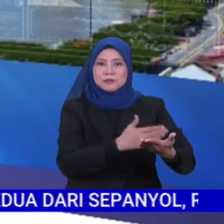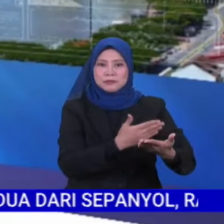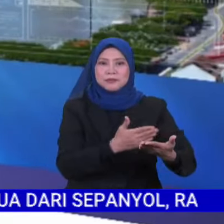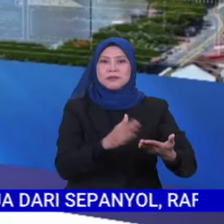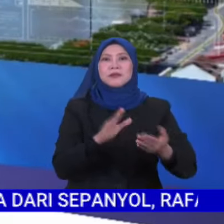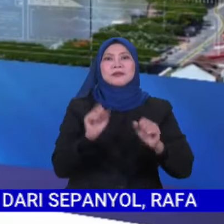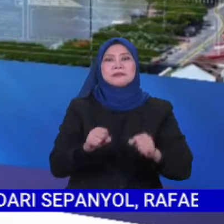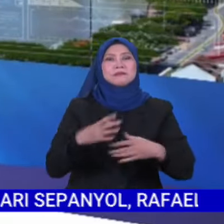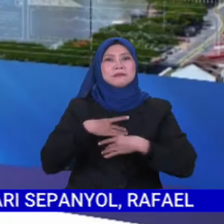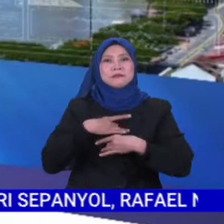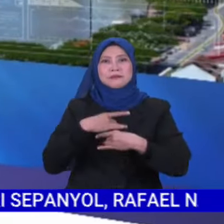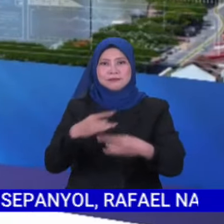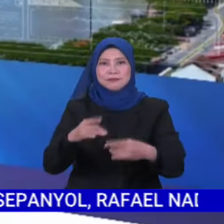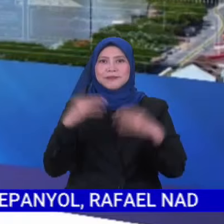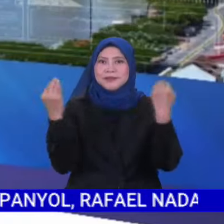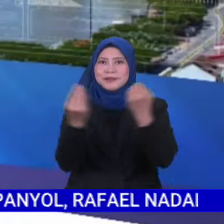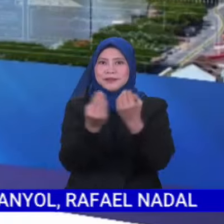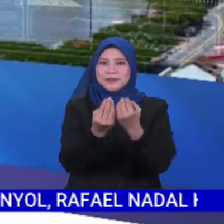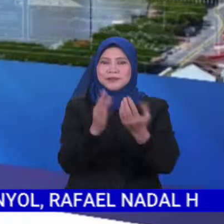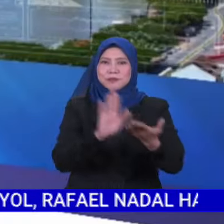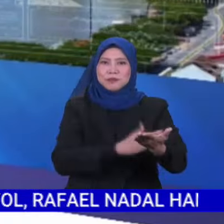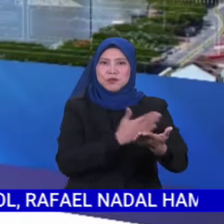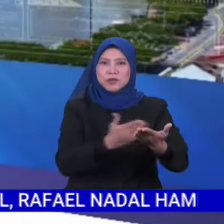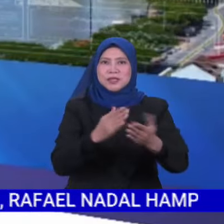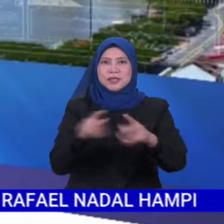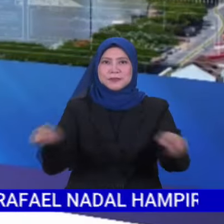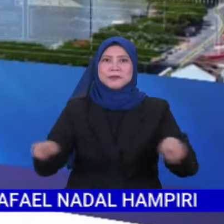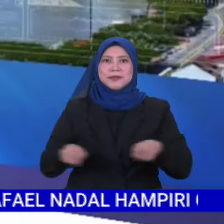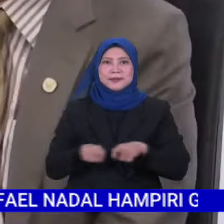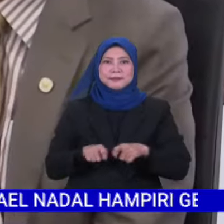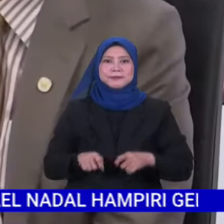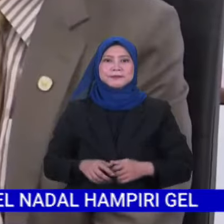meningkatkan minat masyarakat terhadap musik tempatan